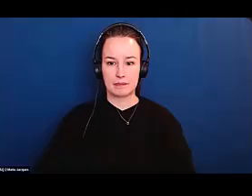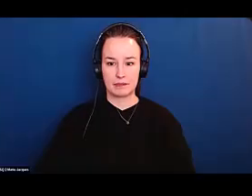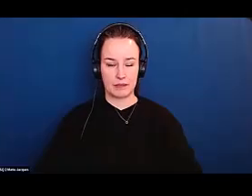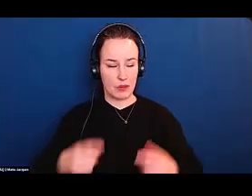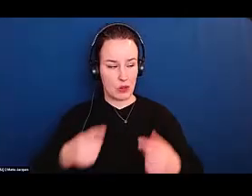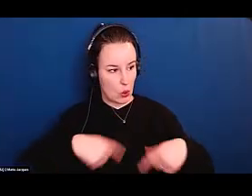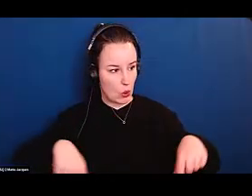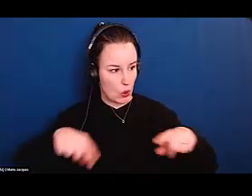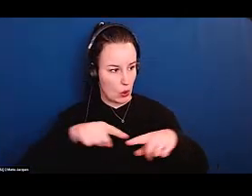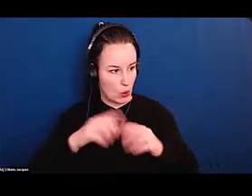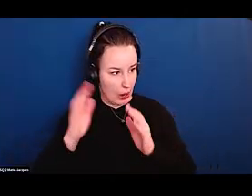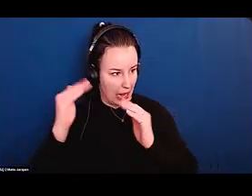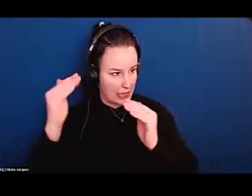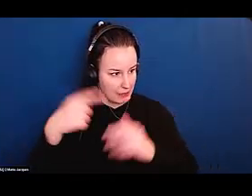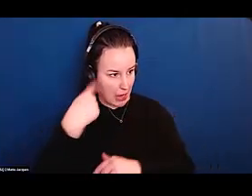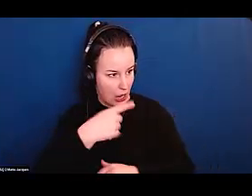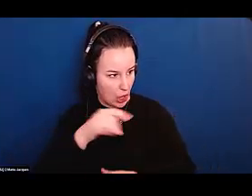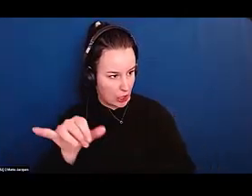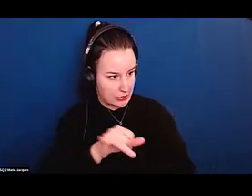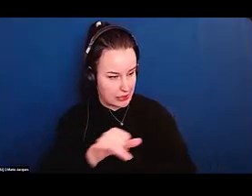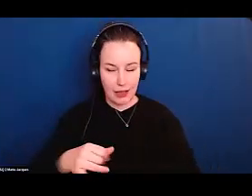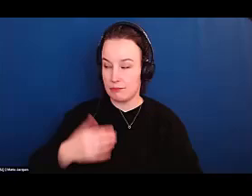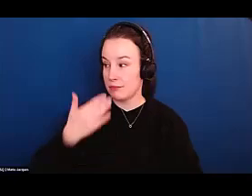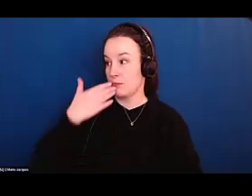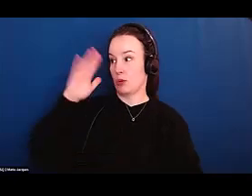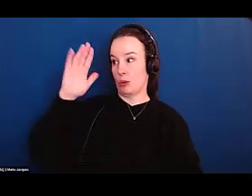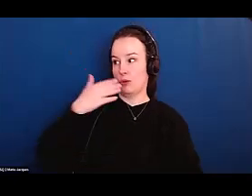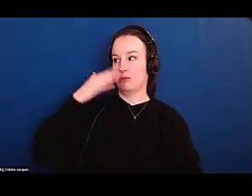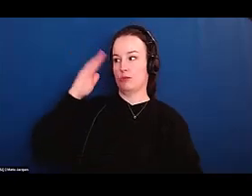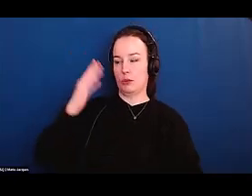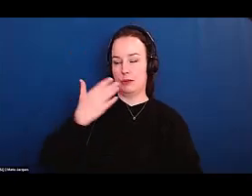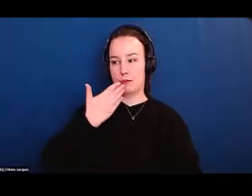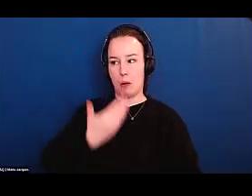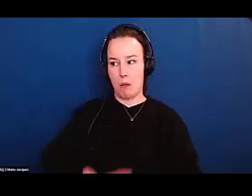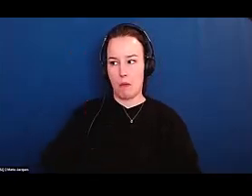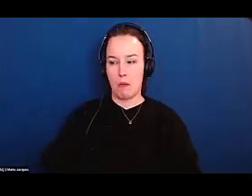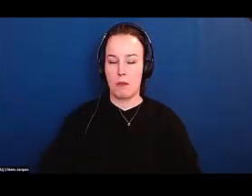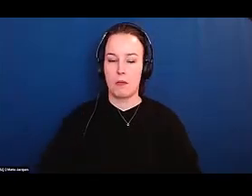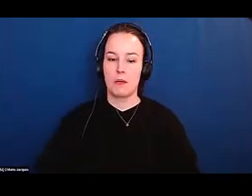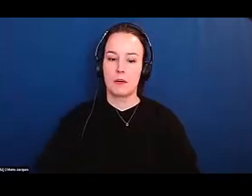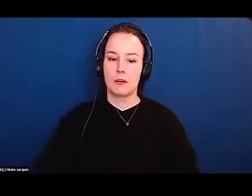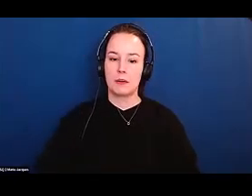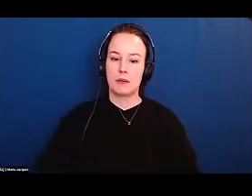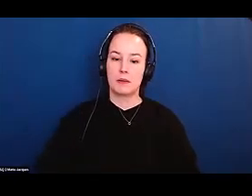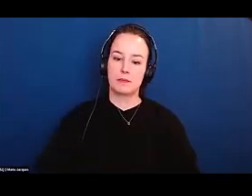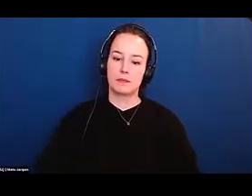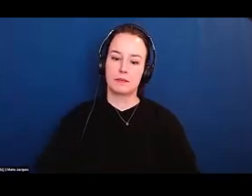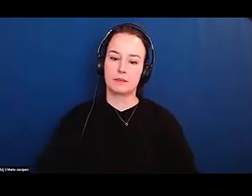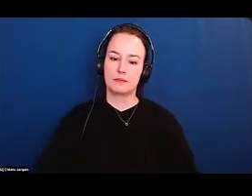Est-ce que cet endroit est ce que vous attendiez? Ah, beaucoup mieux. C'est bien.